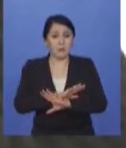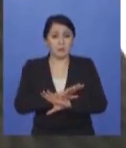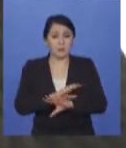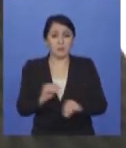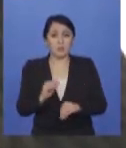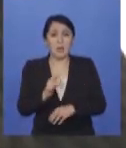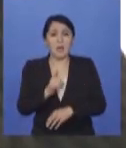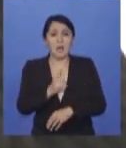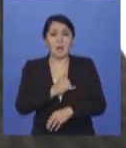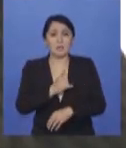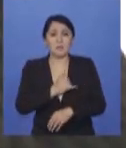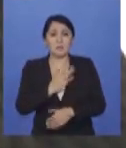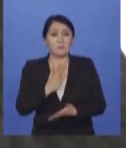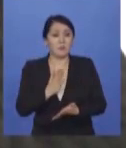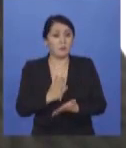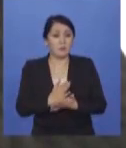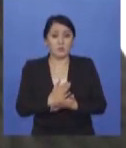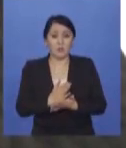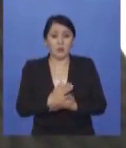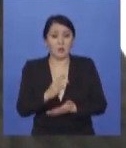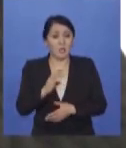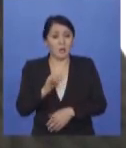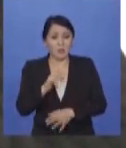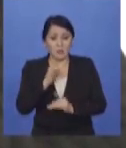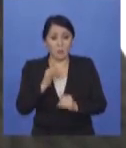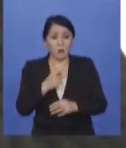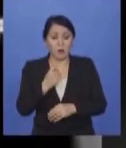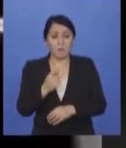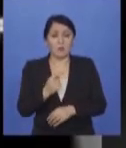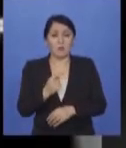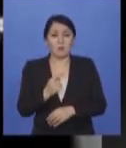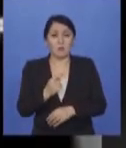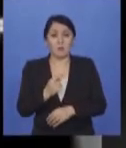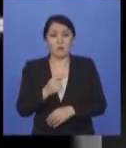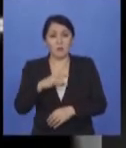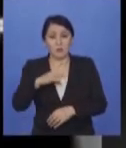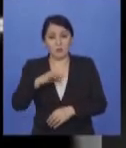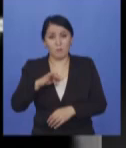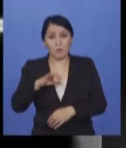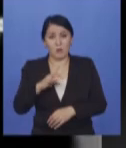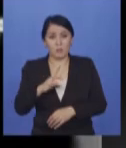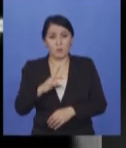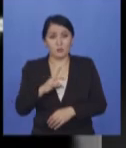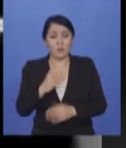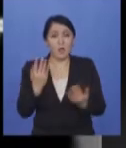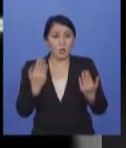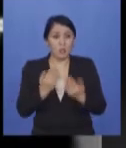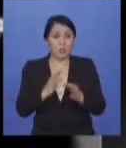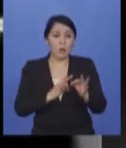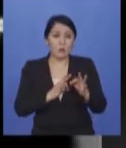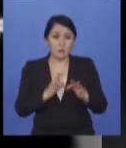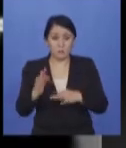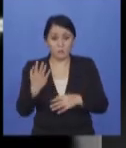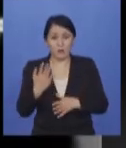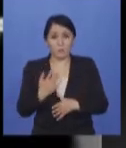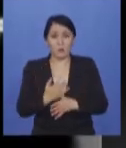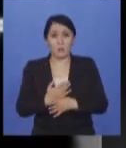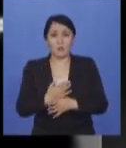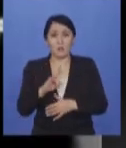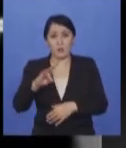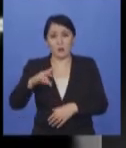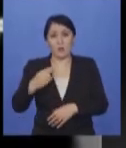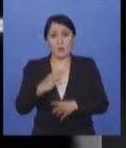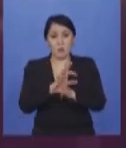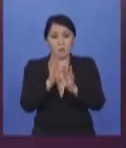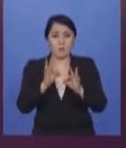әдеттеніп кеткен, сен деп айта алмаймын мен деді. Нұртас Оңдасынов кино саласына да сүбелі үлес қосты. Ұлттық